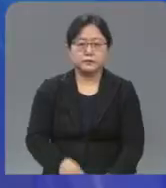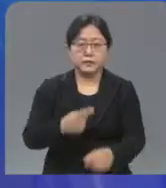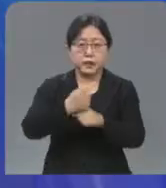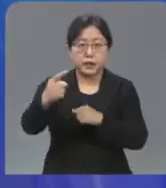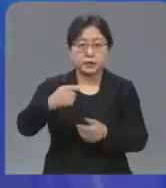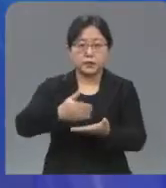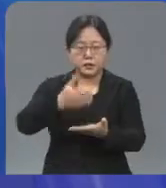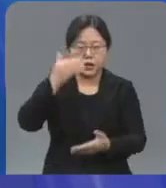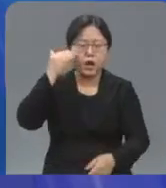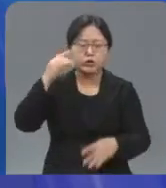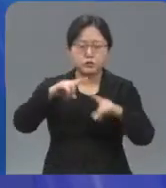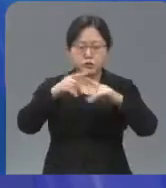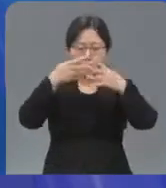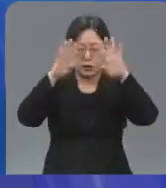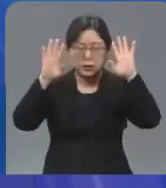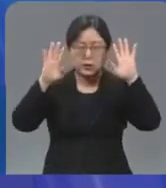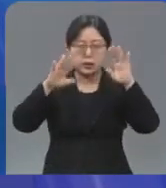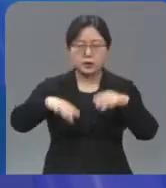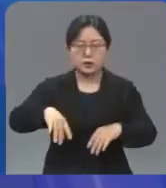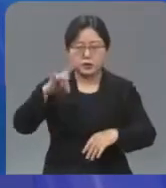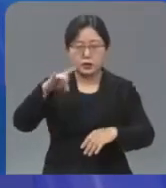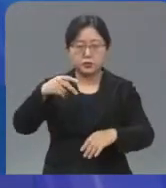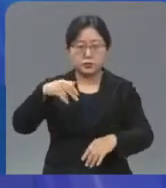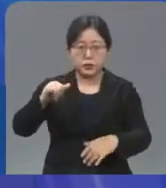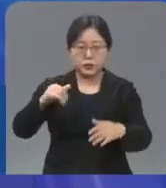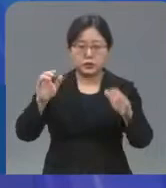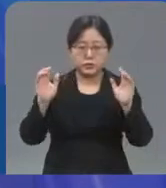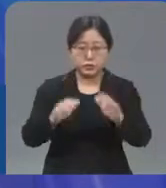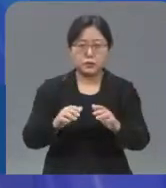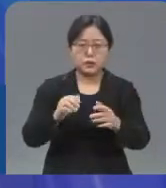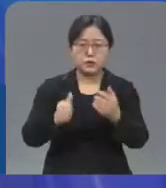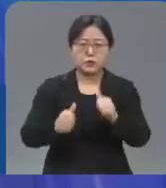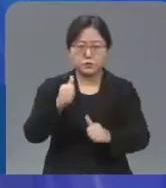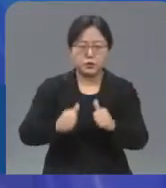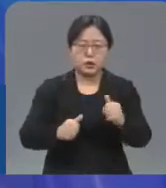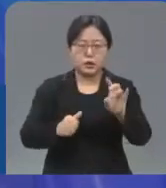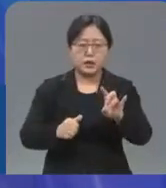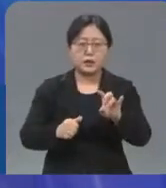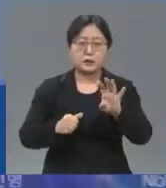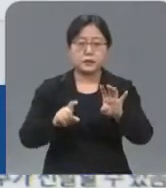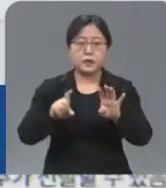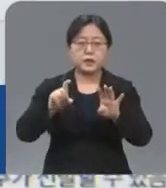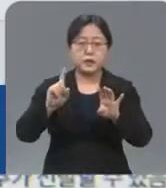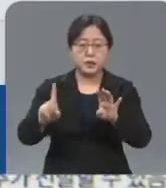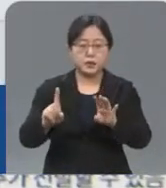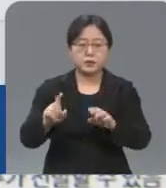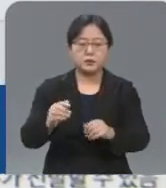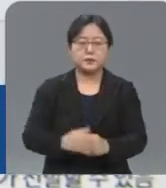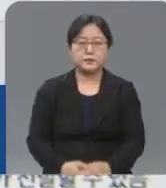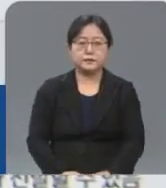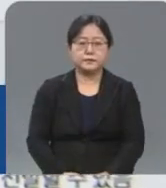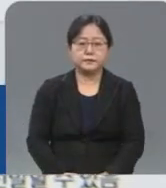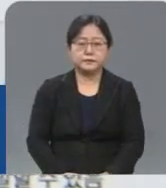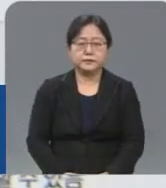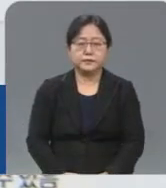내년에 개교하는 한국에너지공대의 첫 수시 모집 경쟁률이 24대 1을 기록한 것으로 나타났습니다.